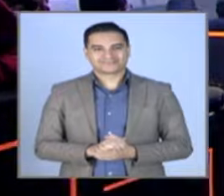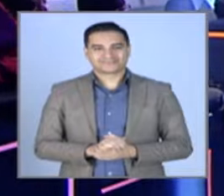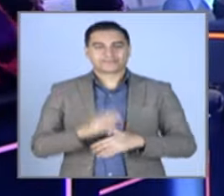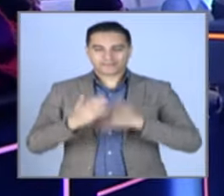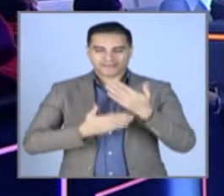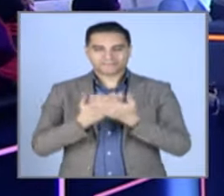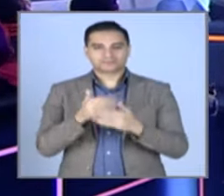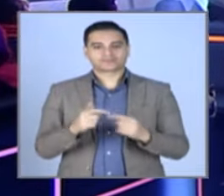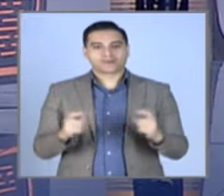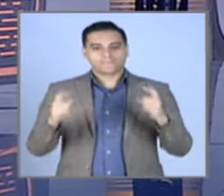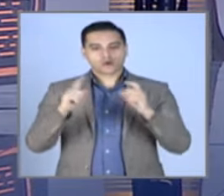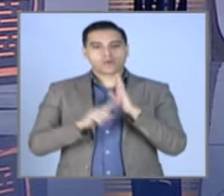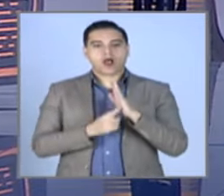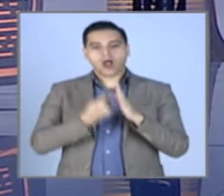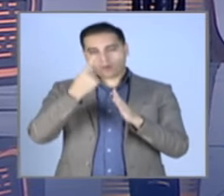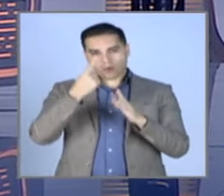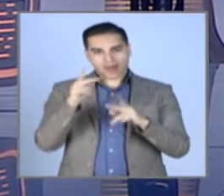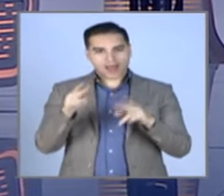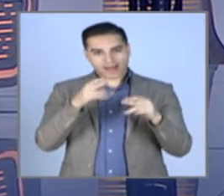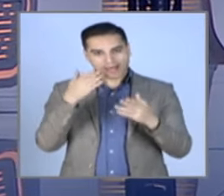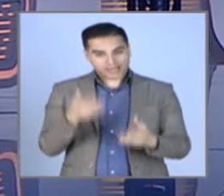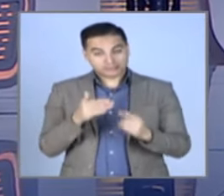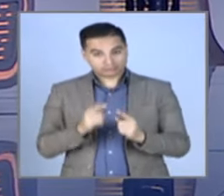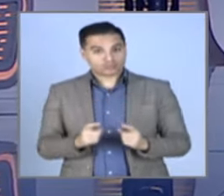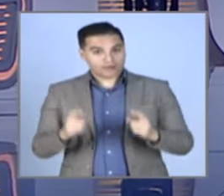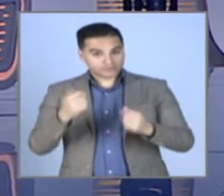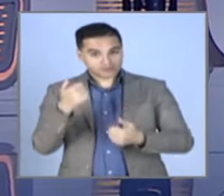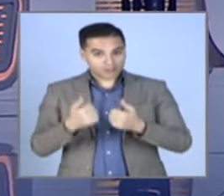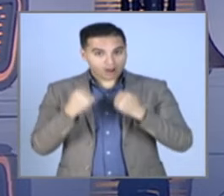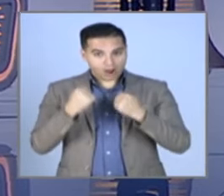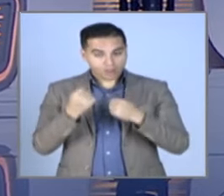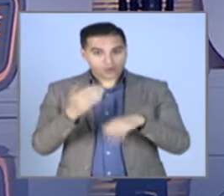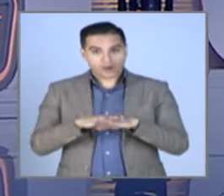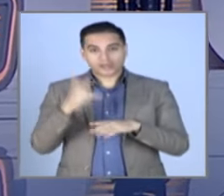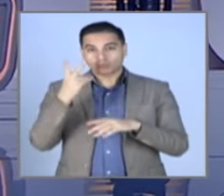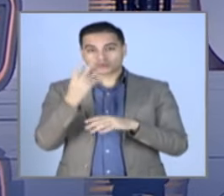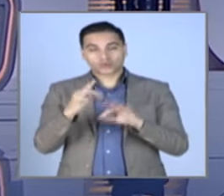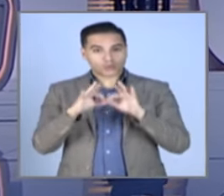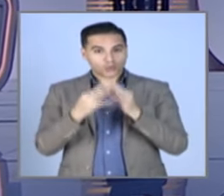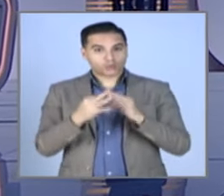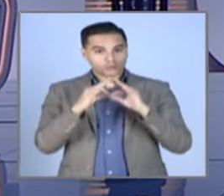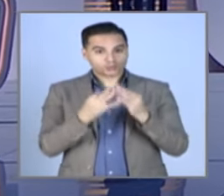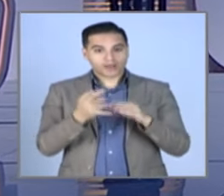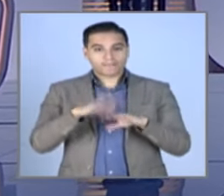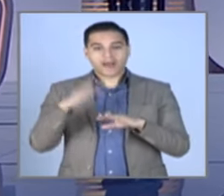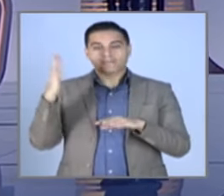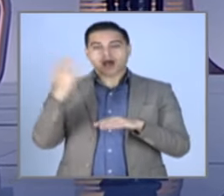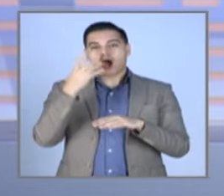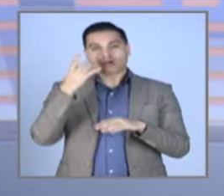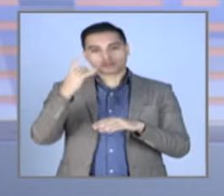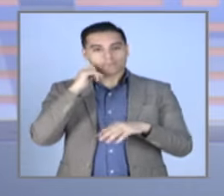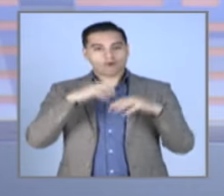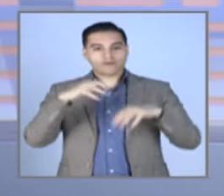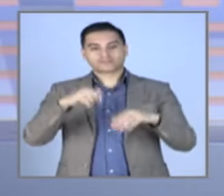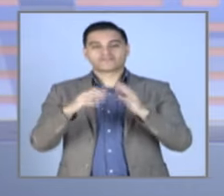نرجع لمصر النهاردة وأول حلقة منافسة قوية ما بين 32 عيلة من 10 محافظات